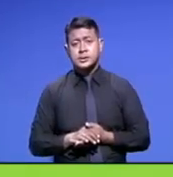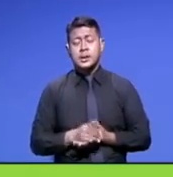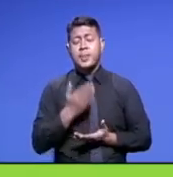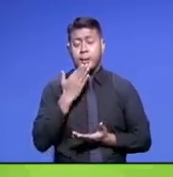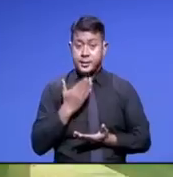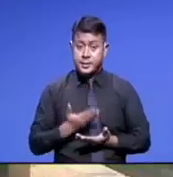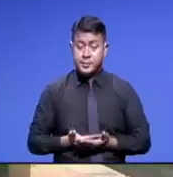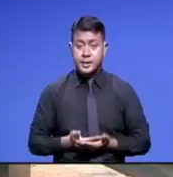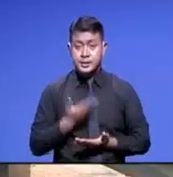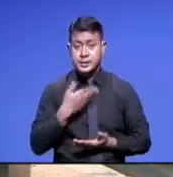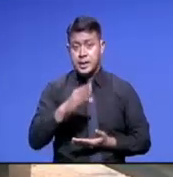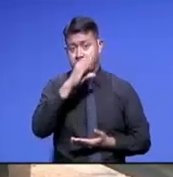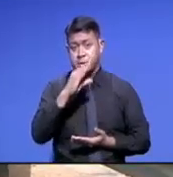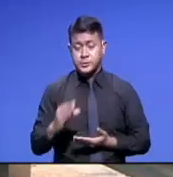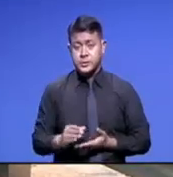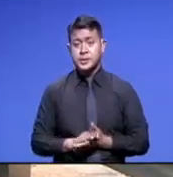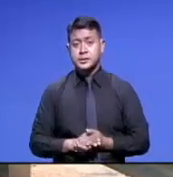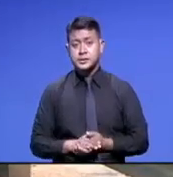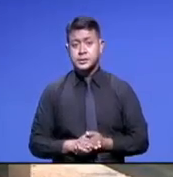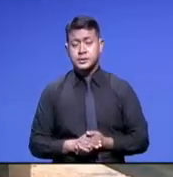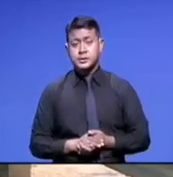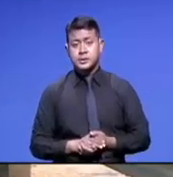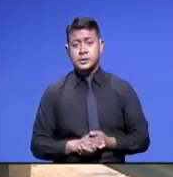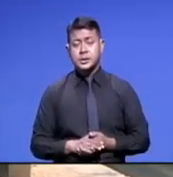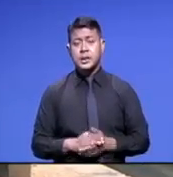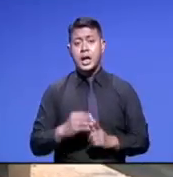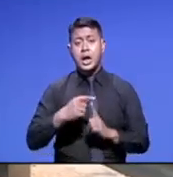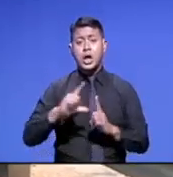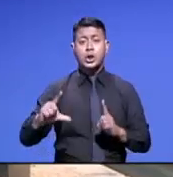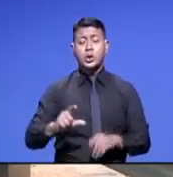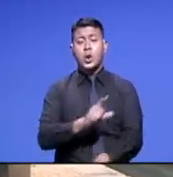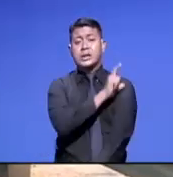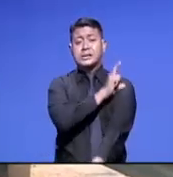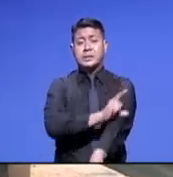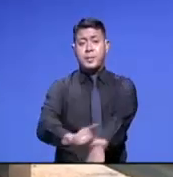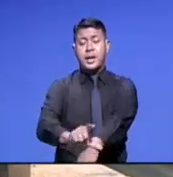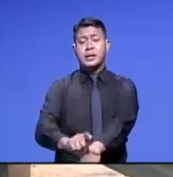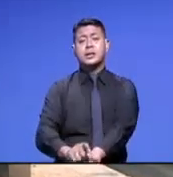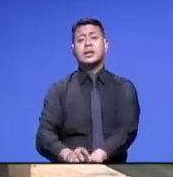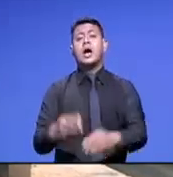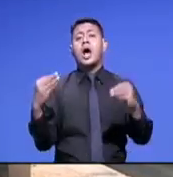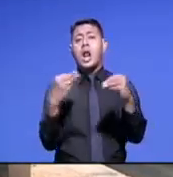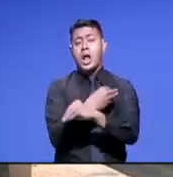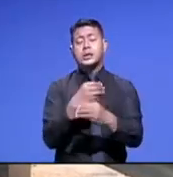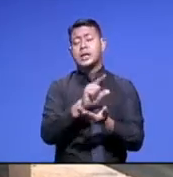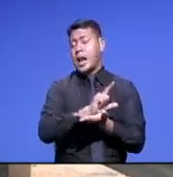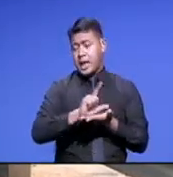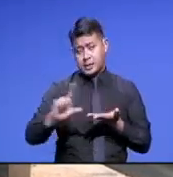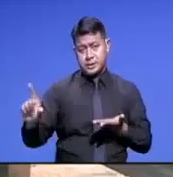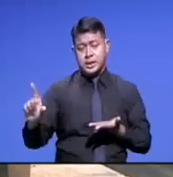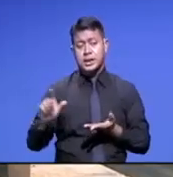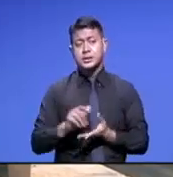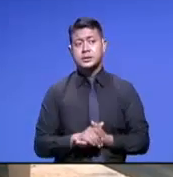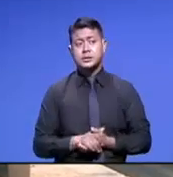Baik, terima kasih Bram. Selamat sore pemirsa, ini bisa saya laporkan dari Tol Cipali. Di sini arus lalu lintas memang ramai lancar. Tadi informasi